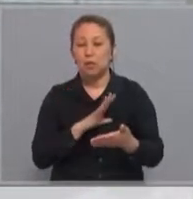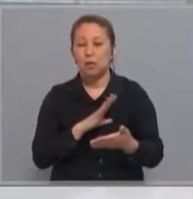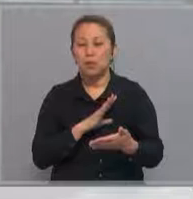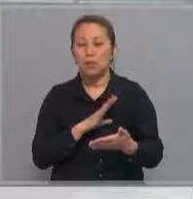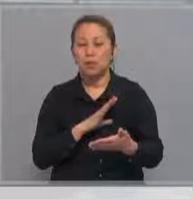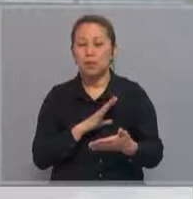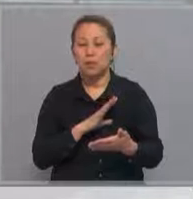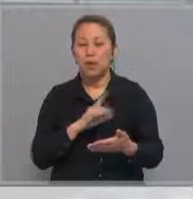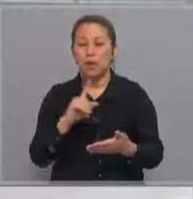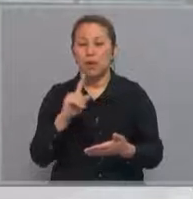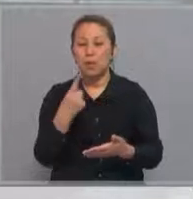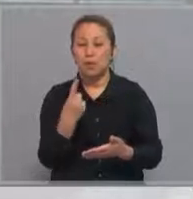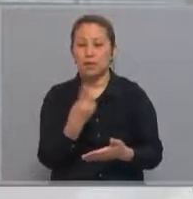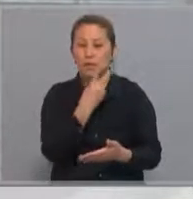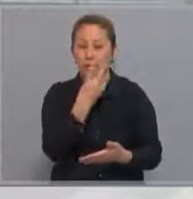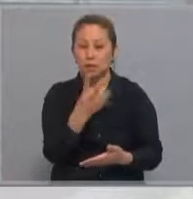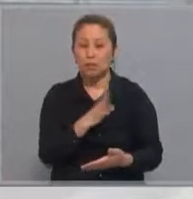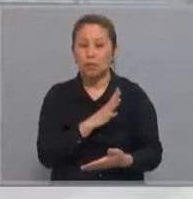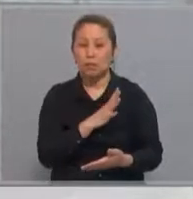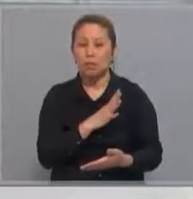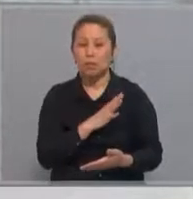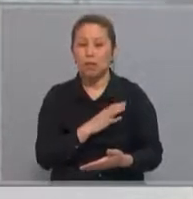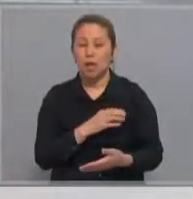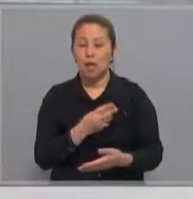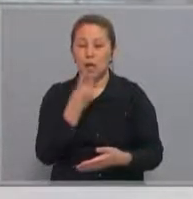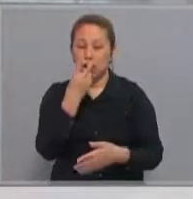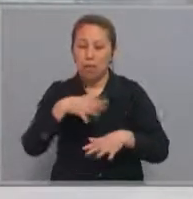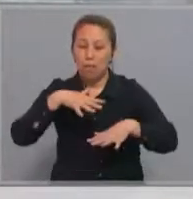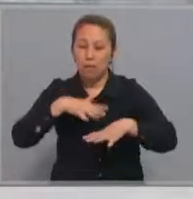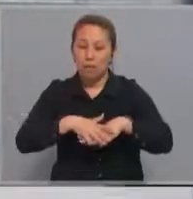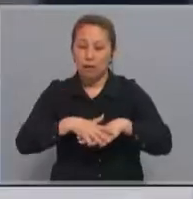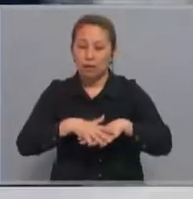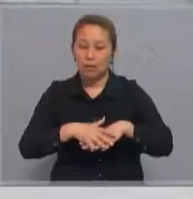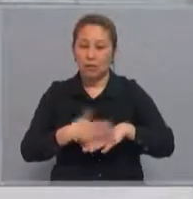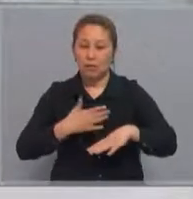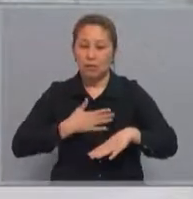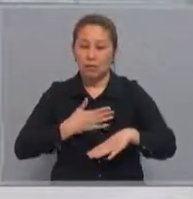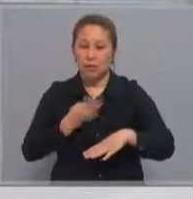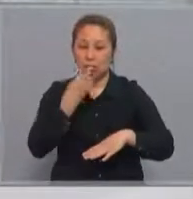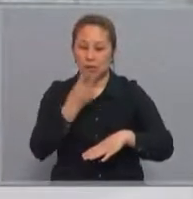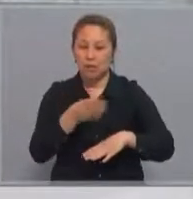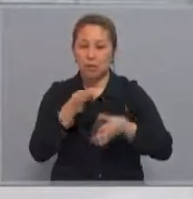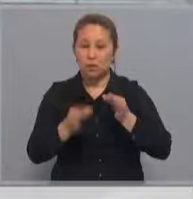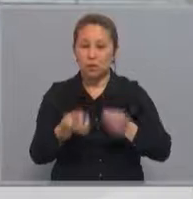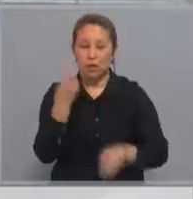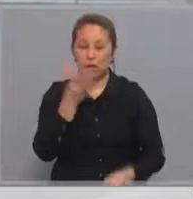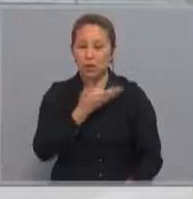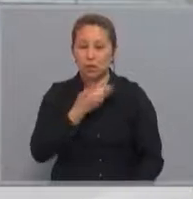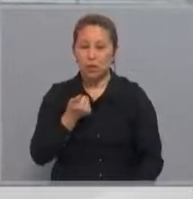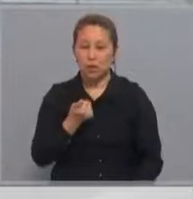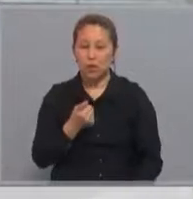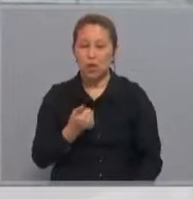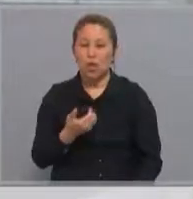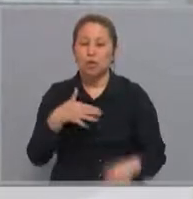бір жағынан ғана қаратты. Ол жерде дәлел ретінде жаңағы біз жақтан берілген дәлел ретінде сот қарамаған, экономический